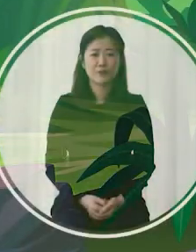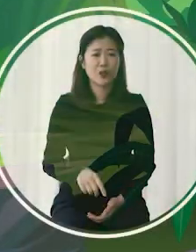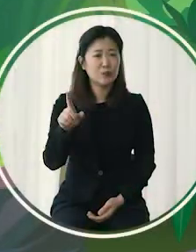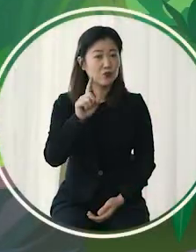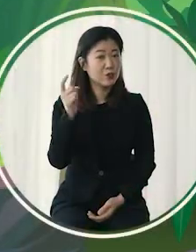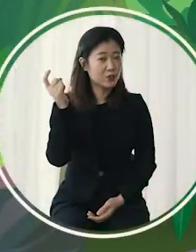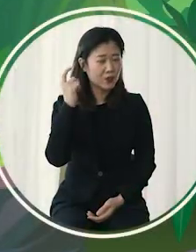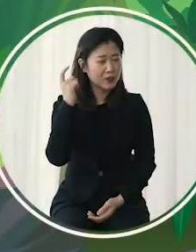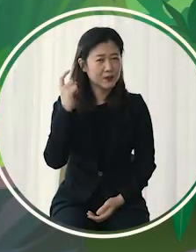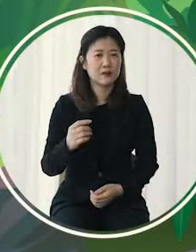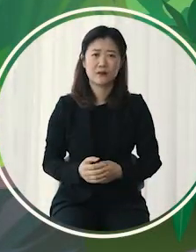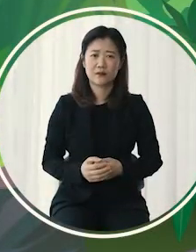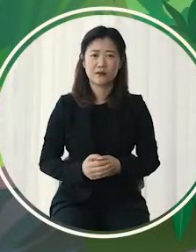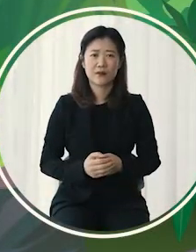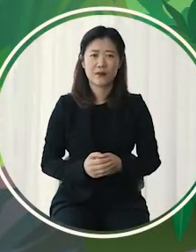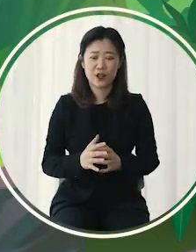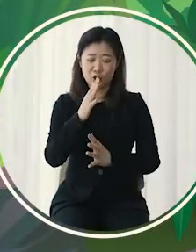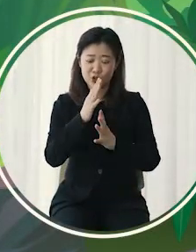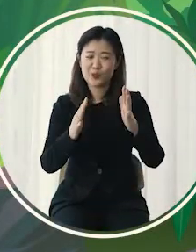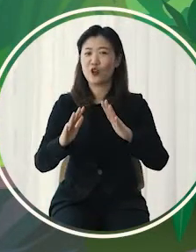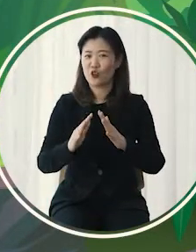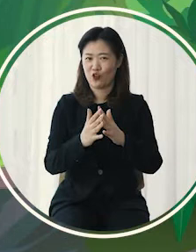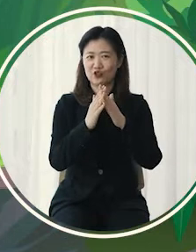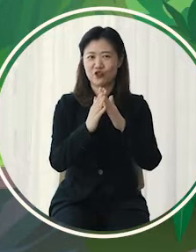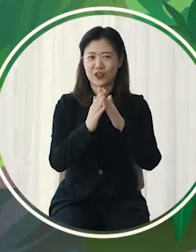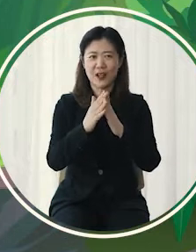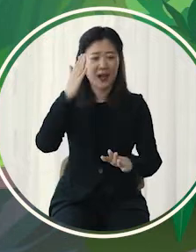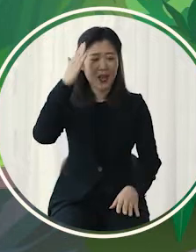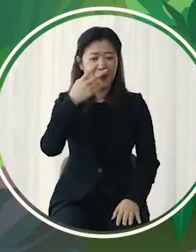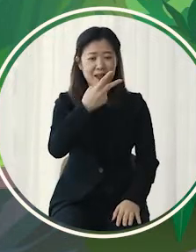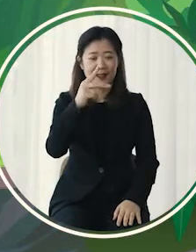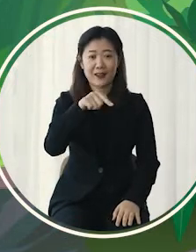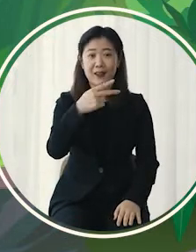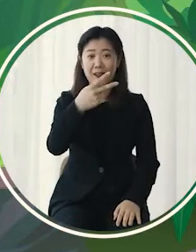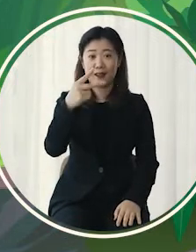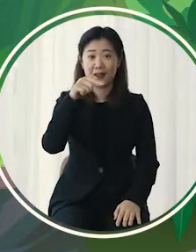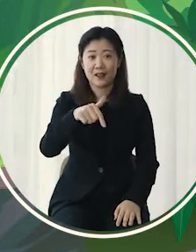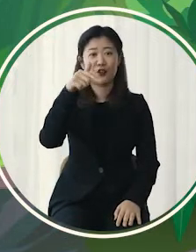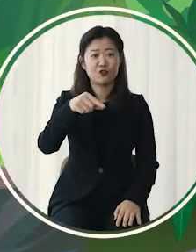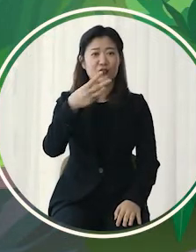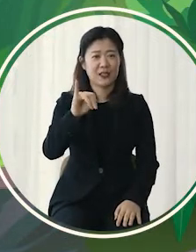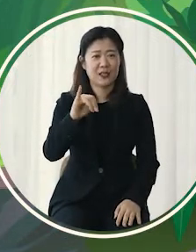이게 무슨 소리일까요? 숲의 건축가 까막 딱따구리가 집을 만들고 있군요.